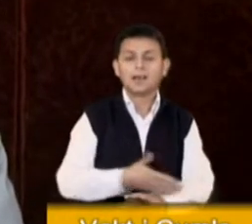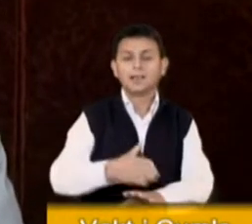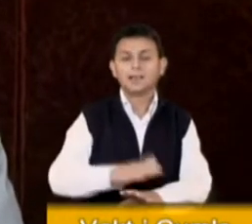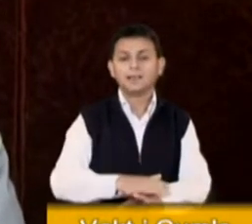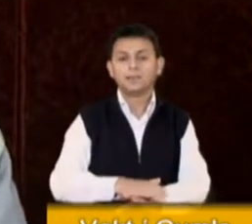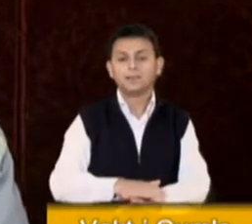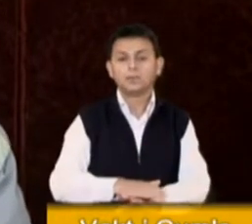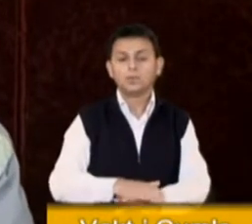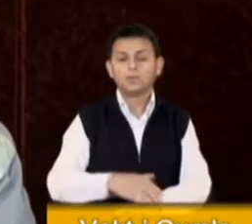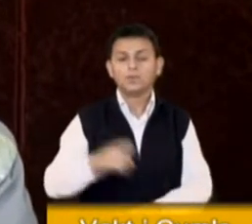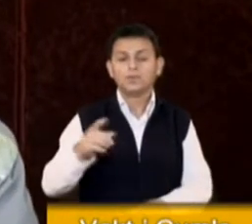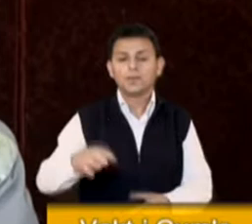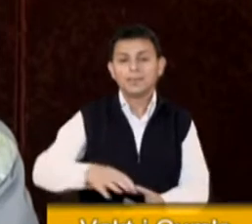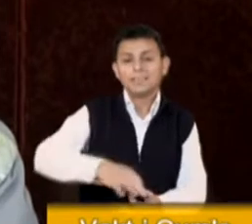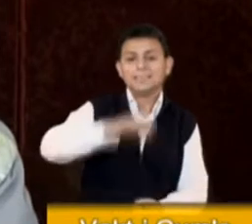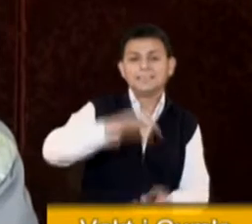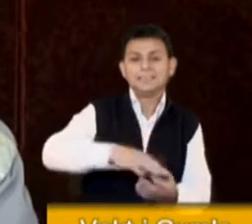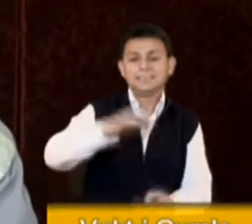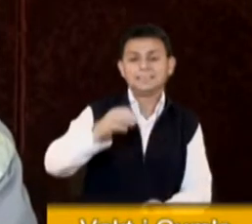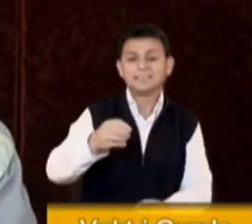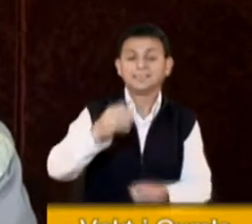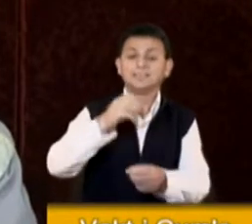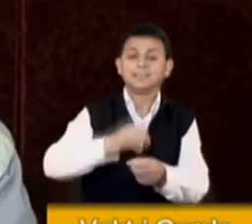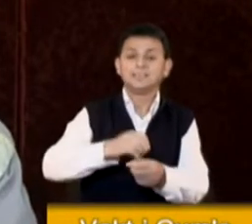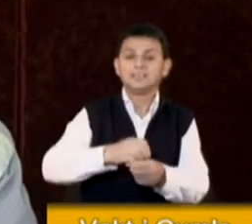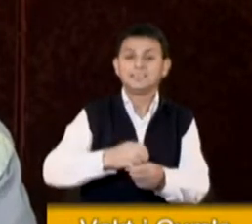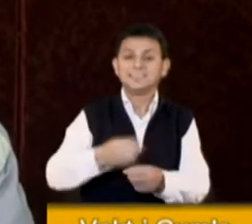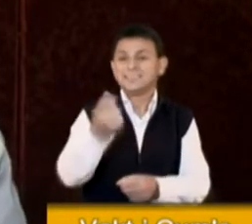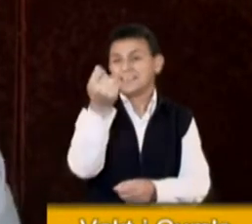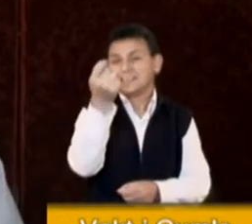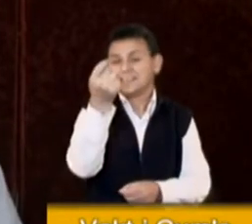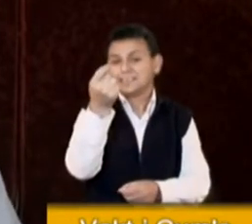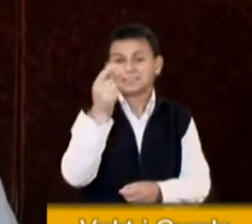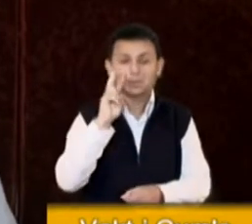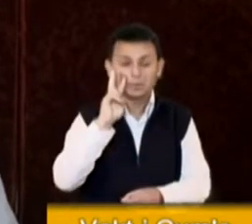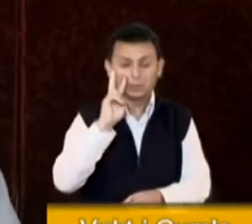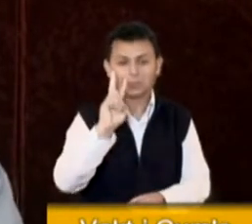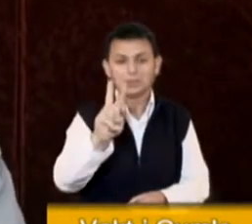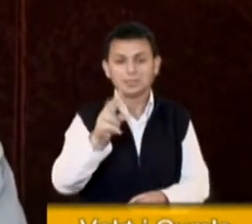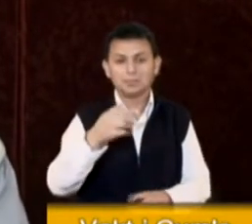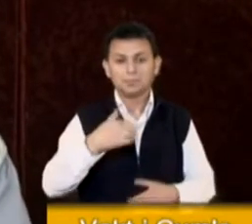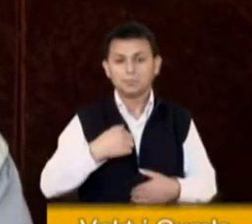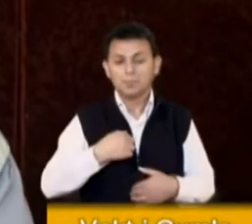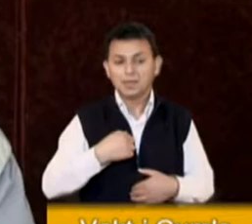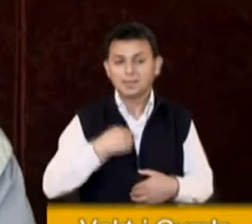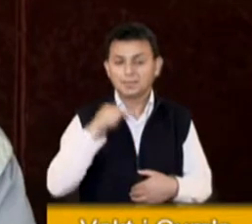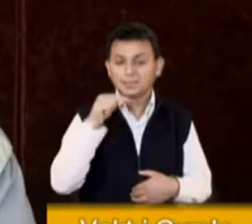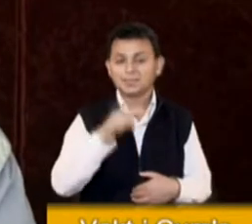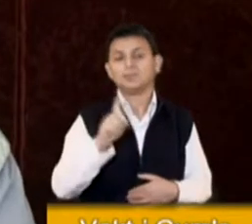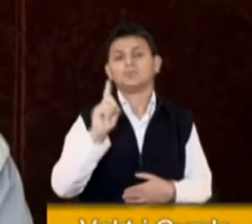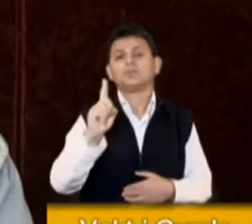görsen, fe esa rabbi en yu'tiyeni hayran min cennetike. Ümid ediyorum ki, umulur